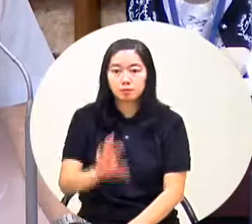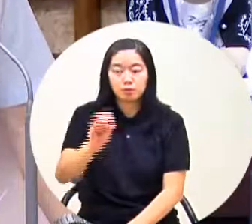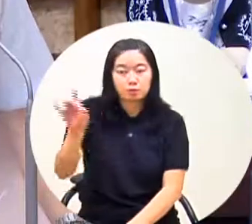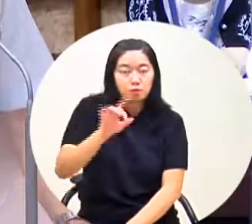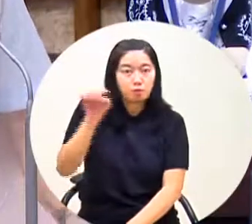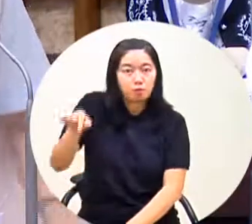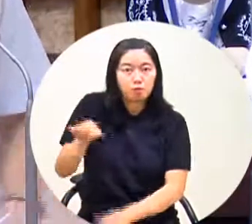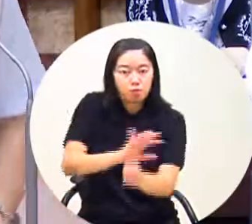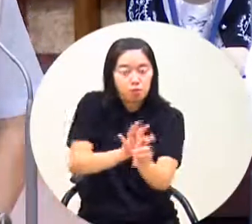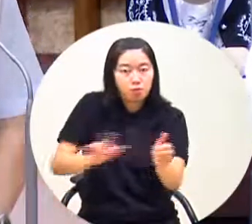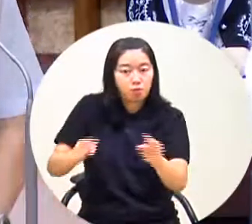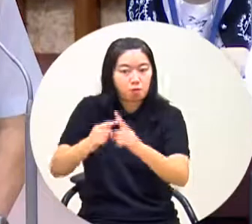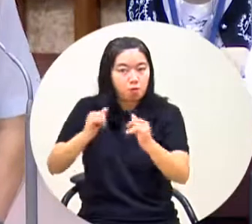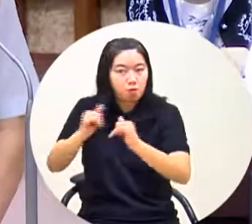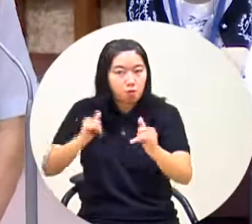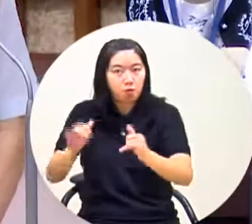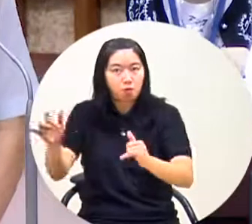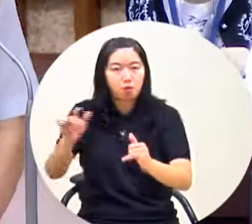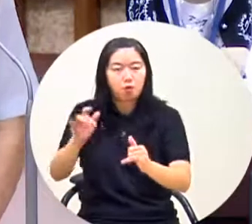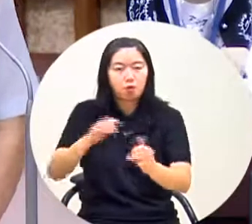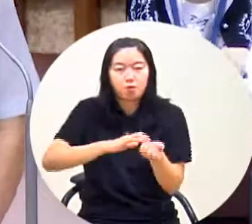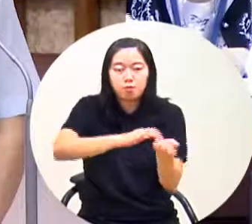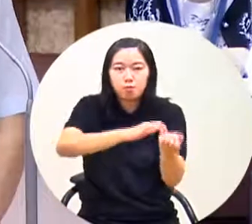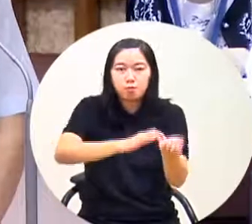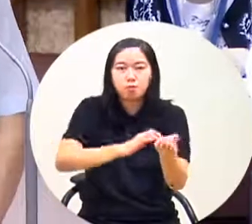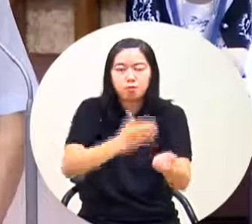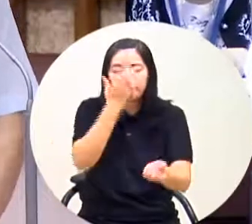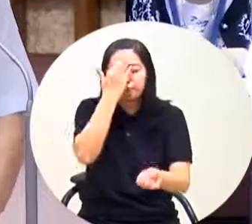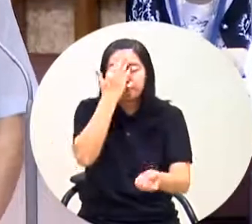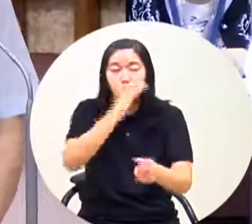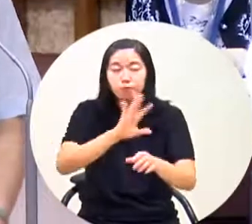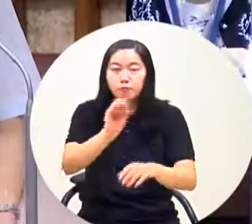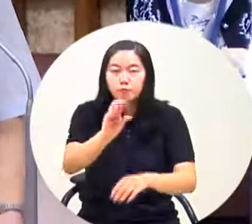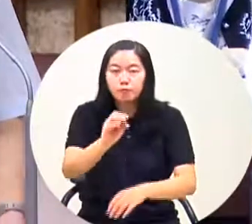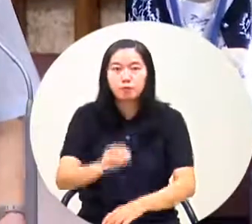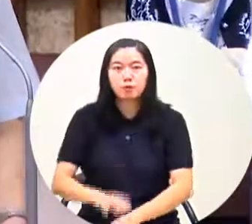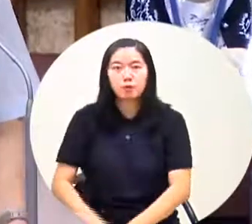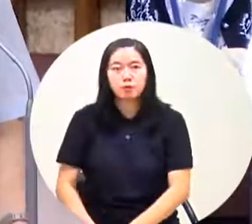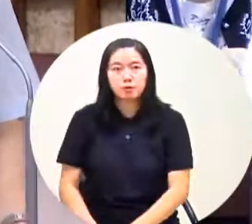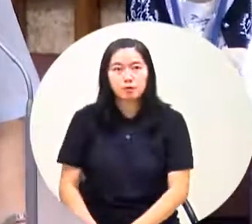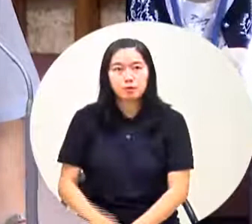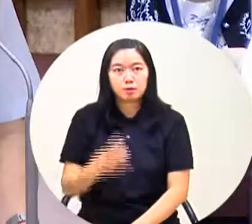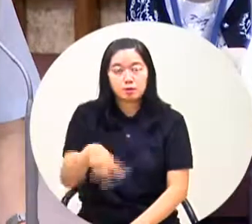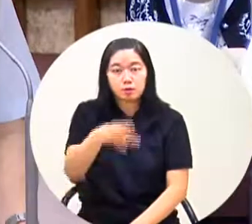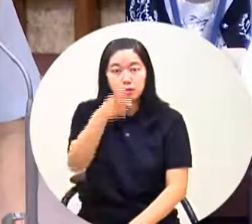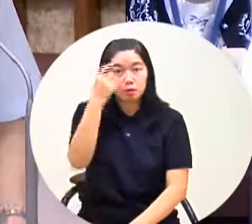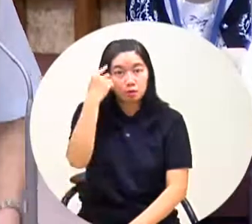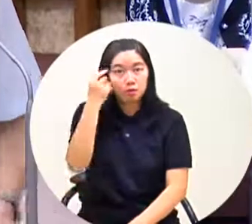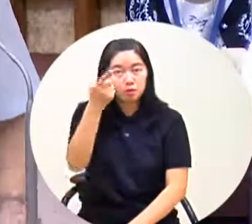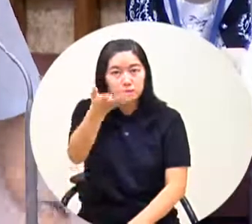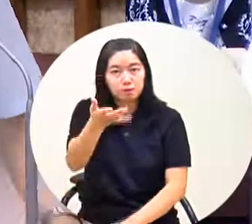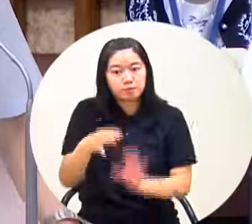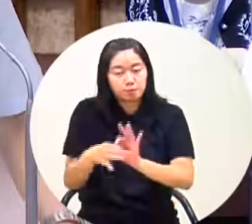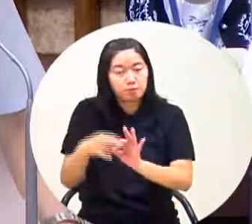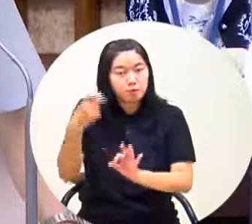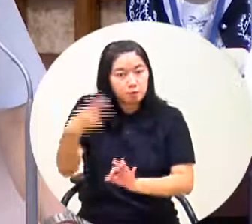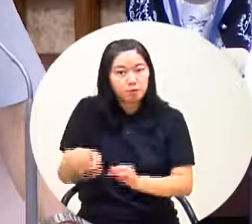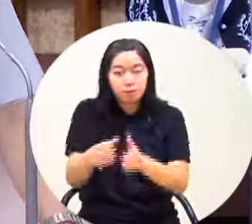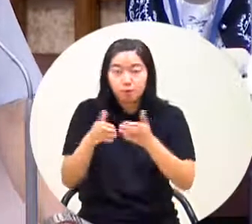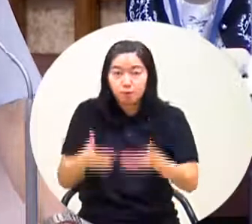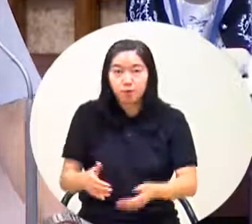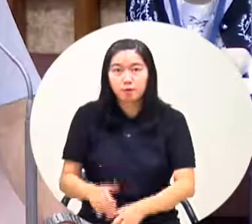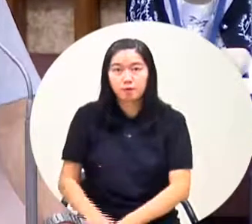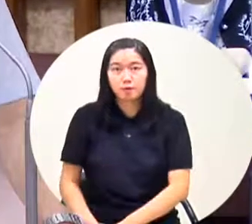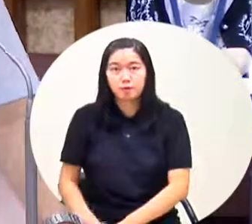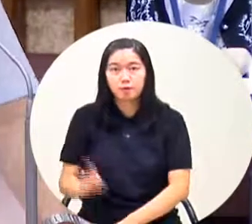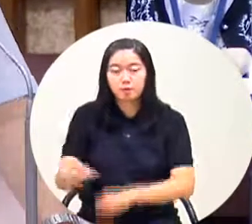个民众迄个就医的不方便等等这些吼，啊当然，迄个医院关心的部分有一个较要紧的，就是因为咱基层